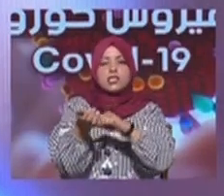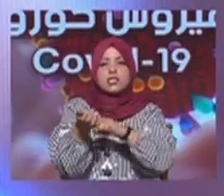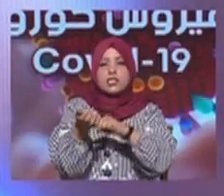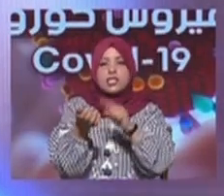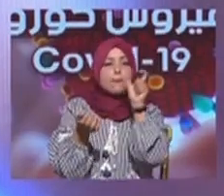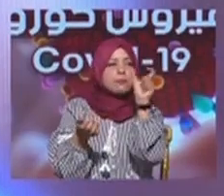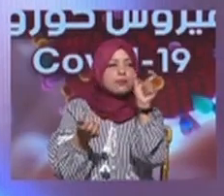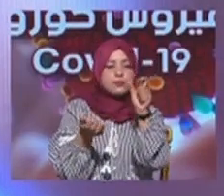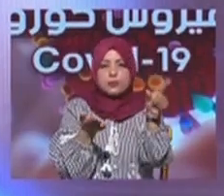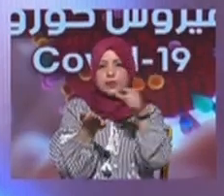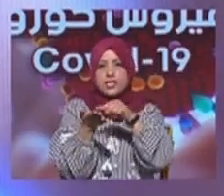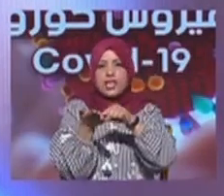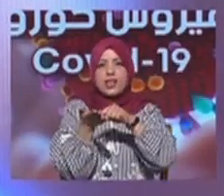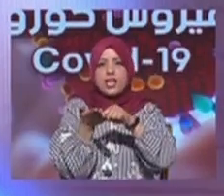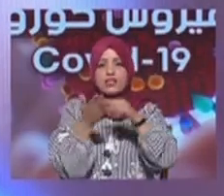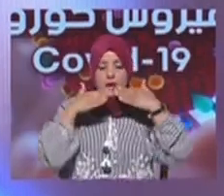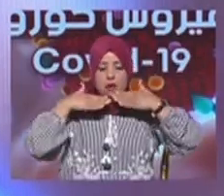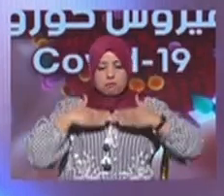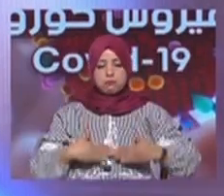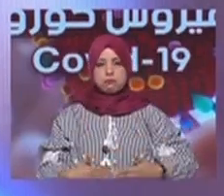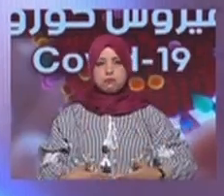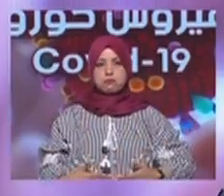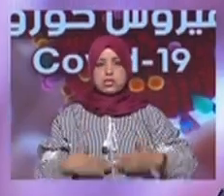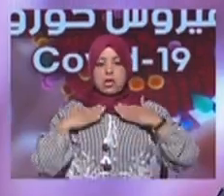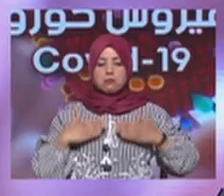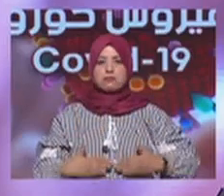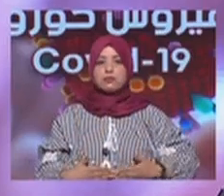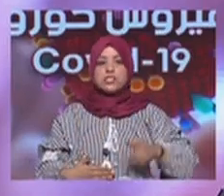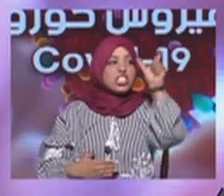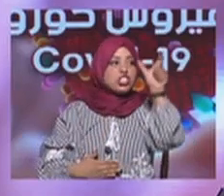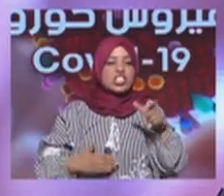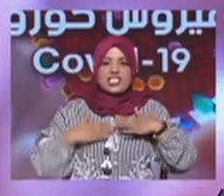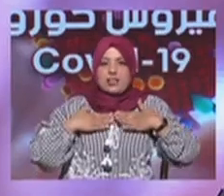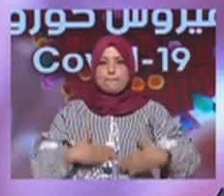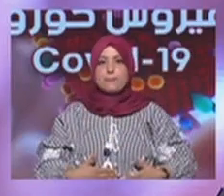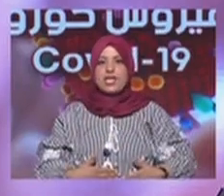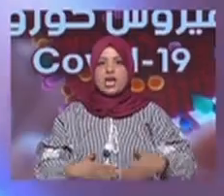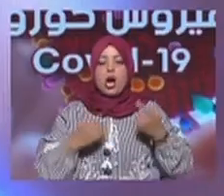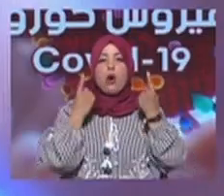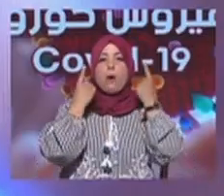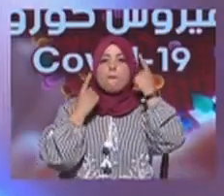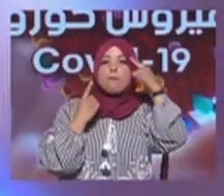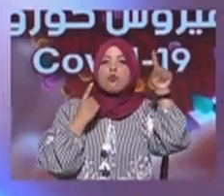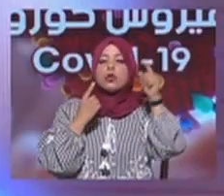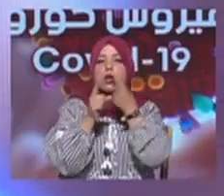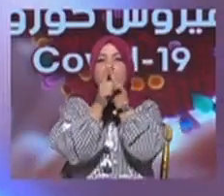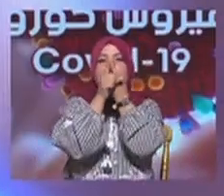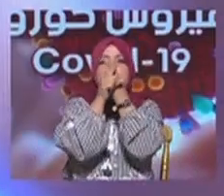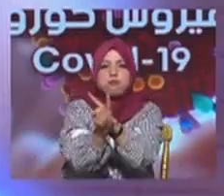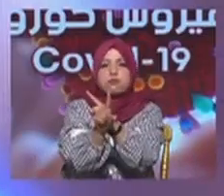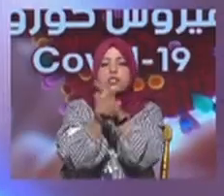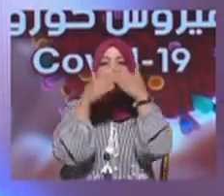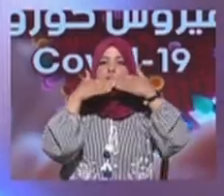اسكو البدن كون مناعه ضد الفيروس، معناتها عمل دي زونتيكور. عمل دي زونتيكور اكزاكتومون. دونك للانتيجين نورمالمون اذا كان